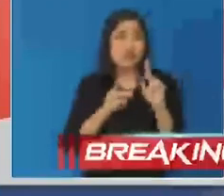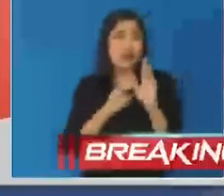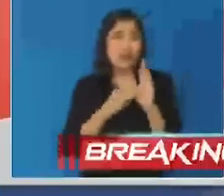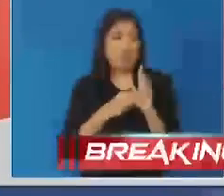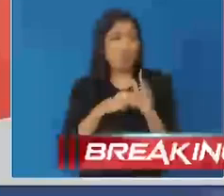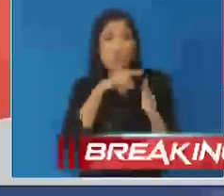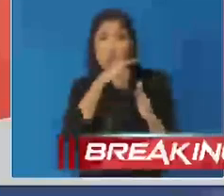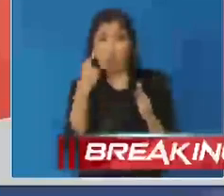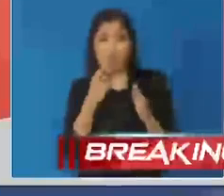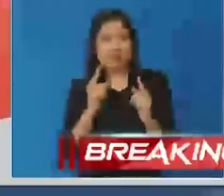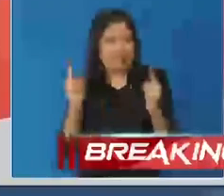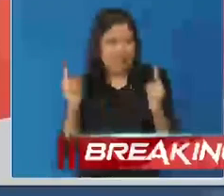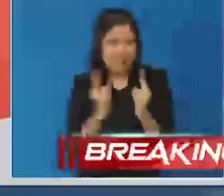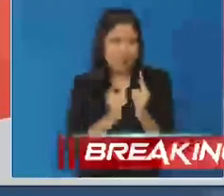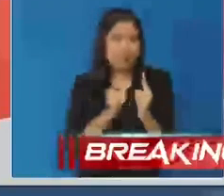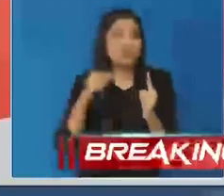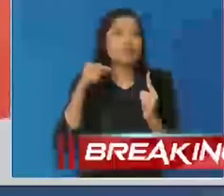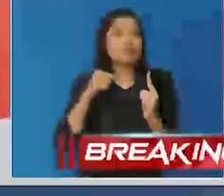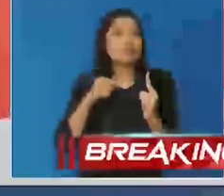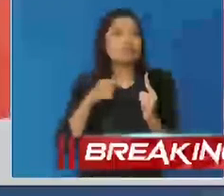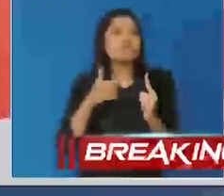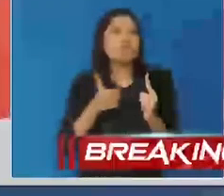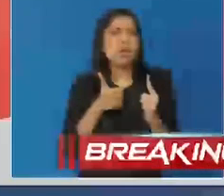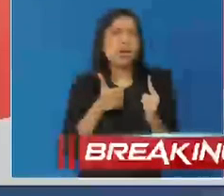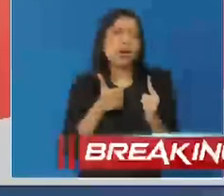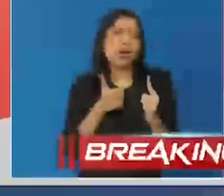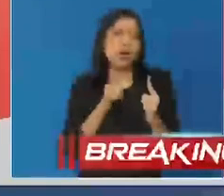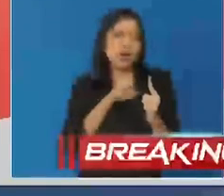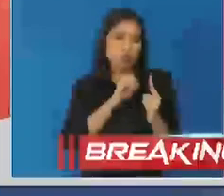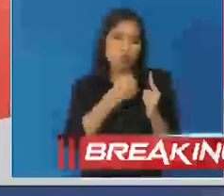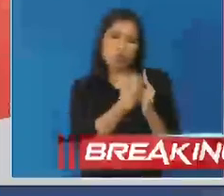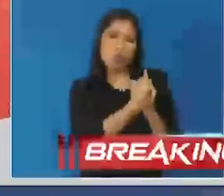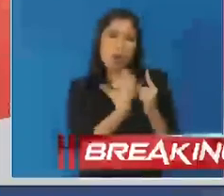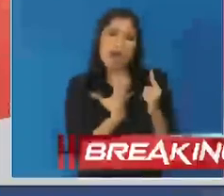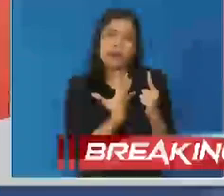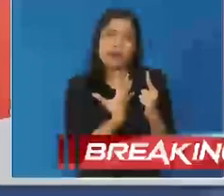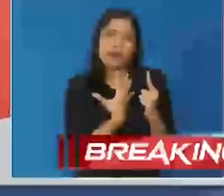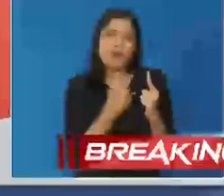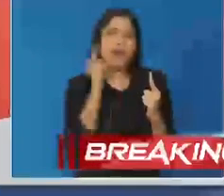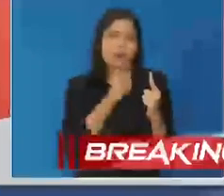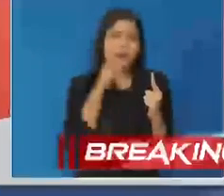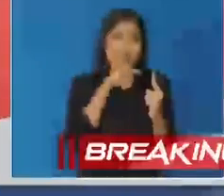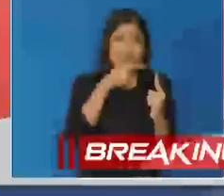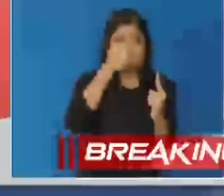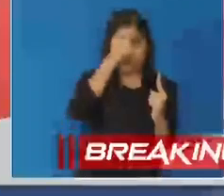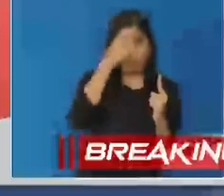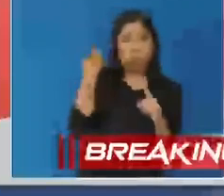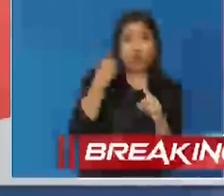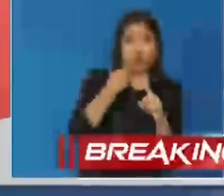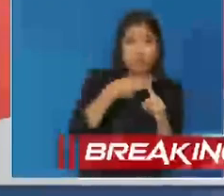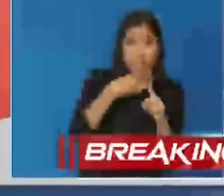ini memberikan peluang yang besar untuk terjadinya penularan dari orang yang positif